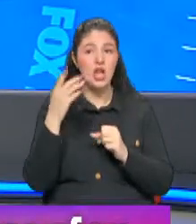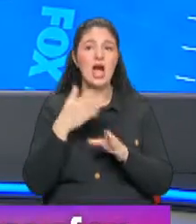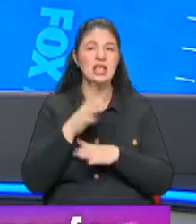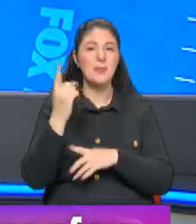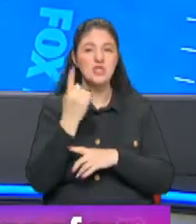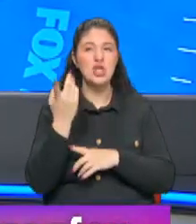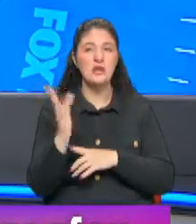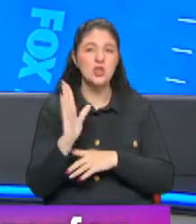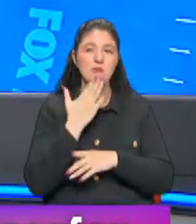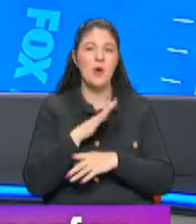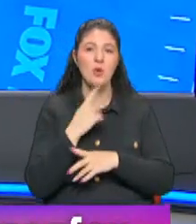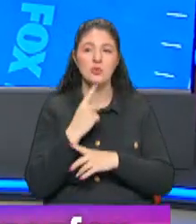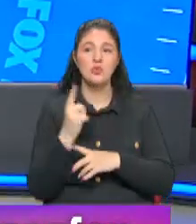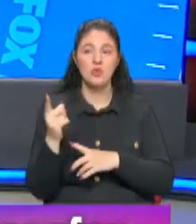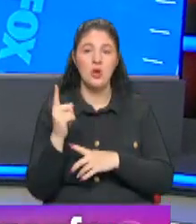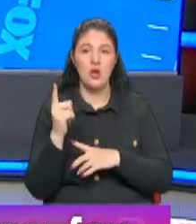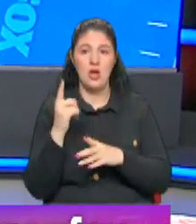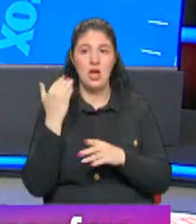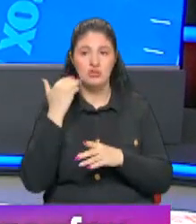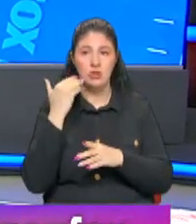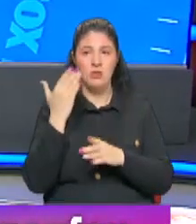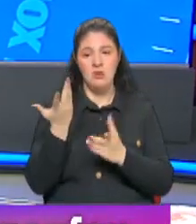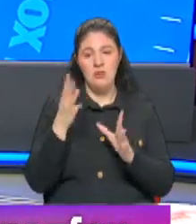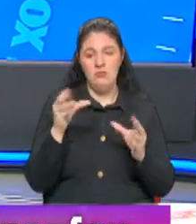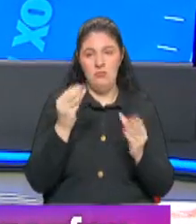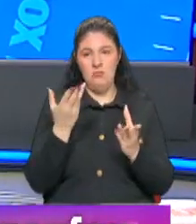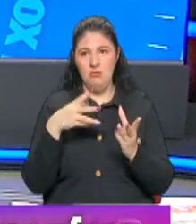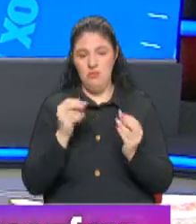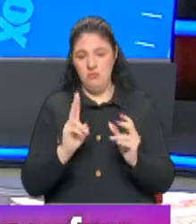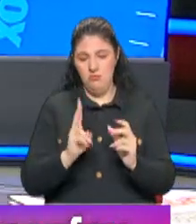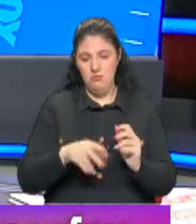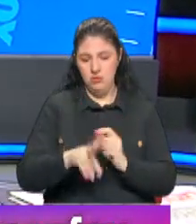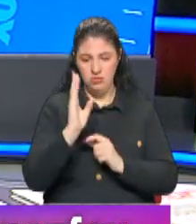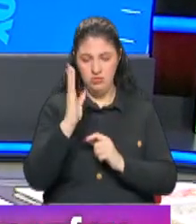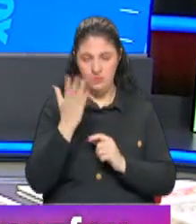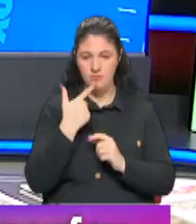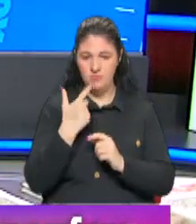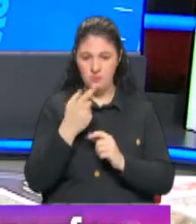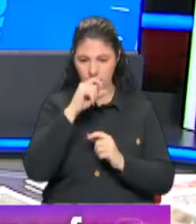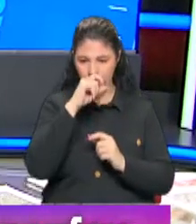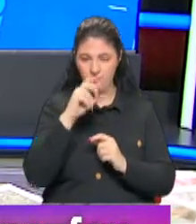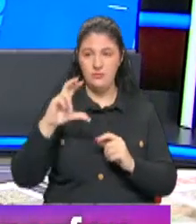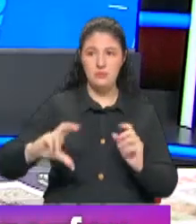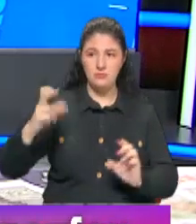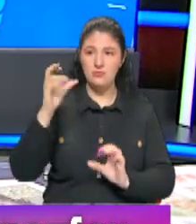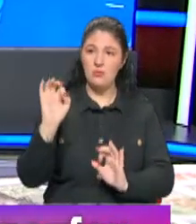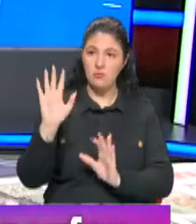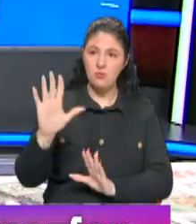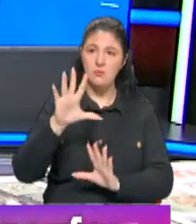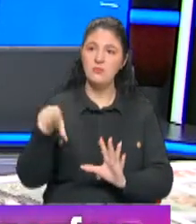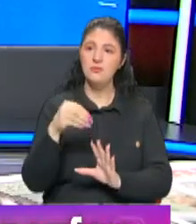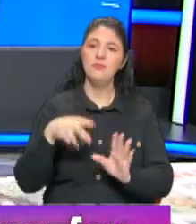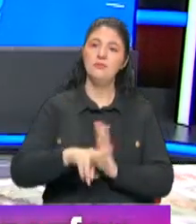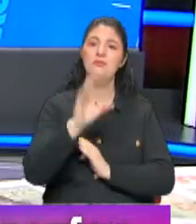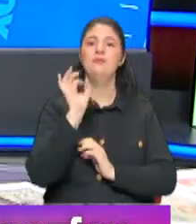aslında bir şey yok diyor Akşener Yani her şey olan sürecinde ilerliyor diyor Güneş yerinde her